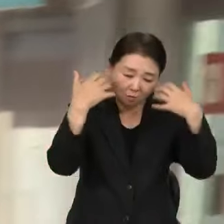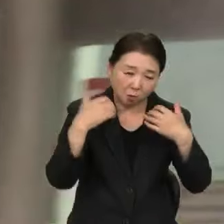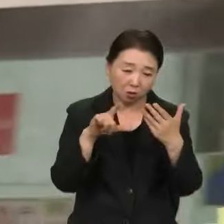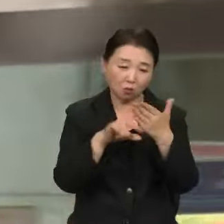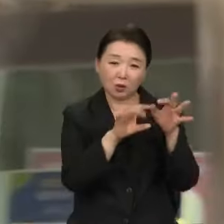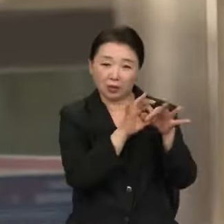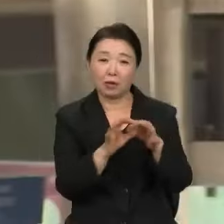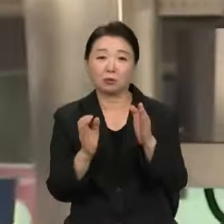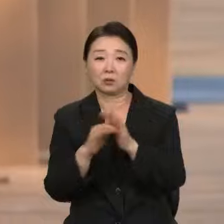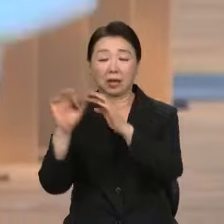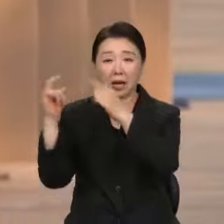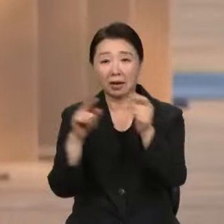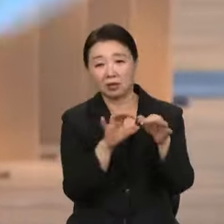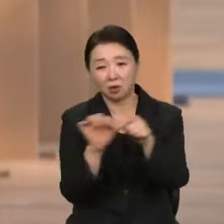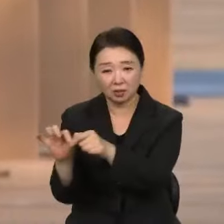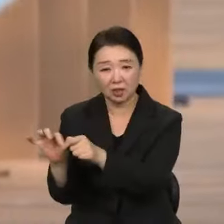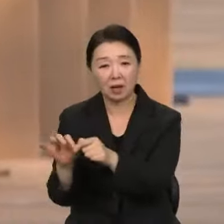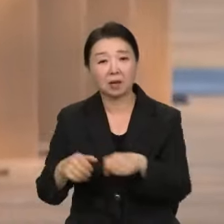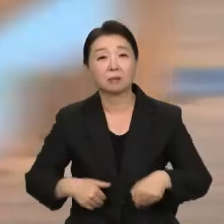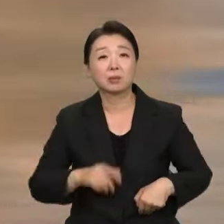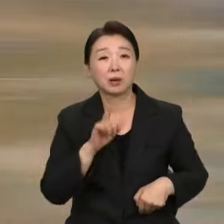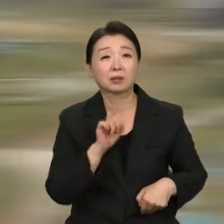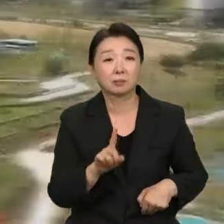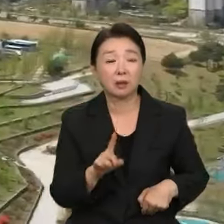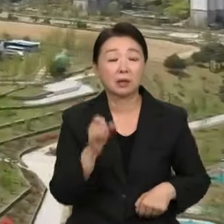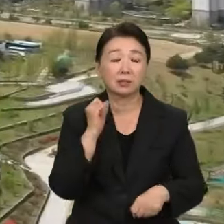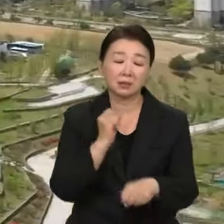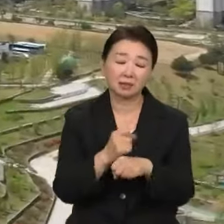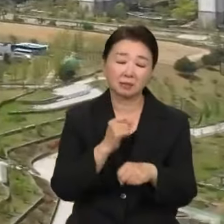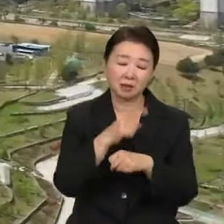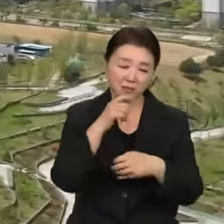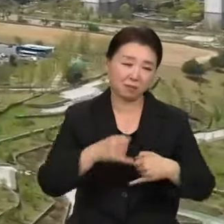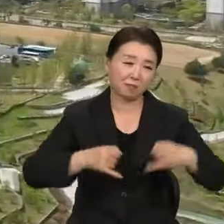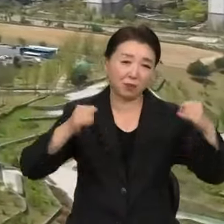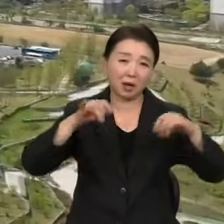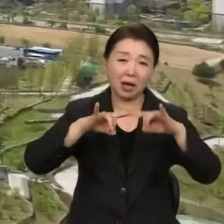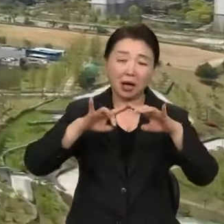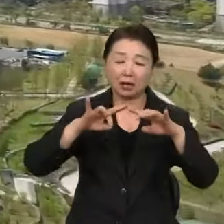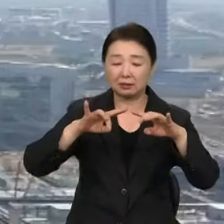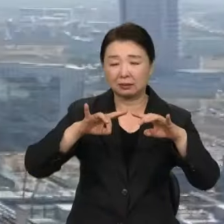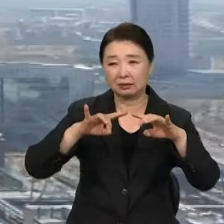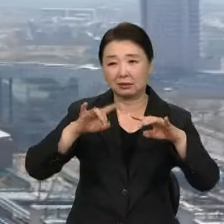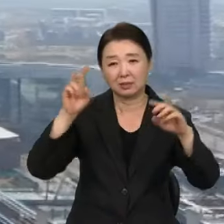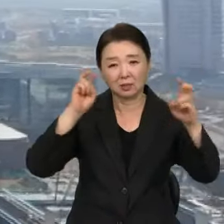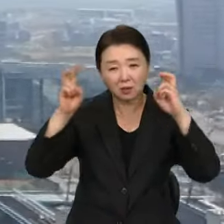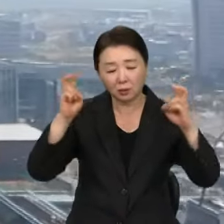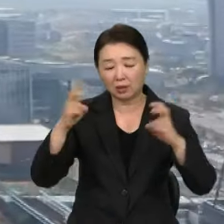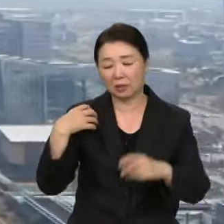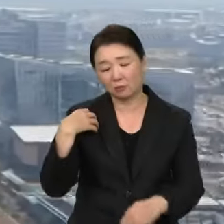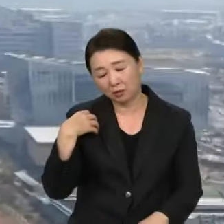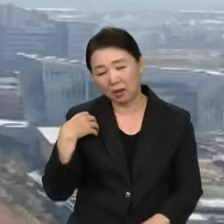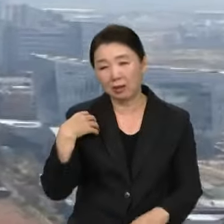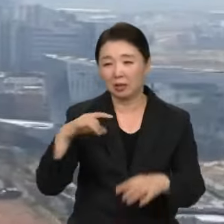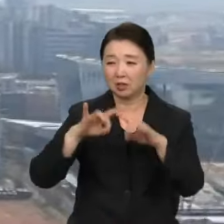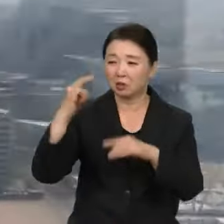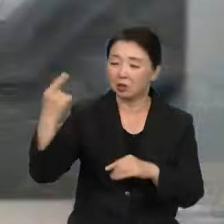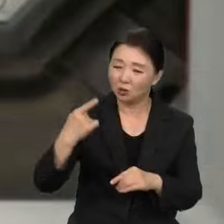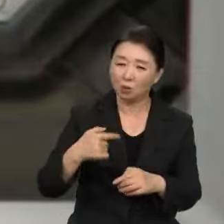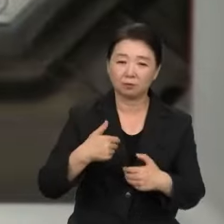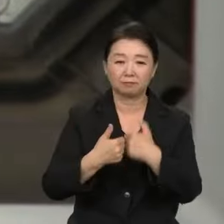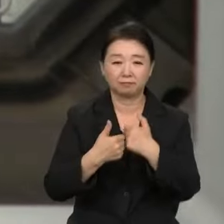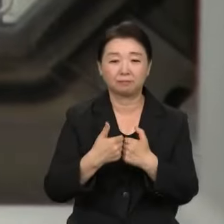할인을 연장해야 한다는 주장도 나오지만 이미 빚더미에 오은 한전 부담을 고려하면 전기 요금 딜레마는 계속될